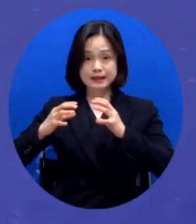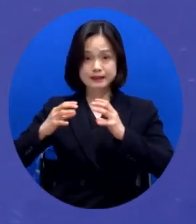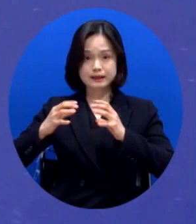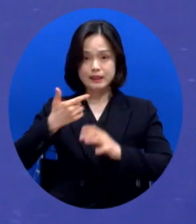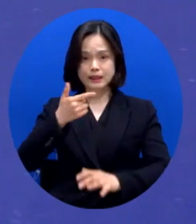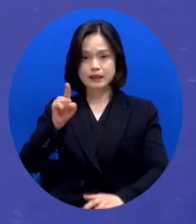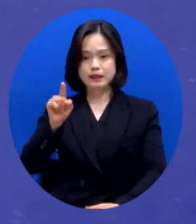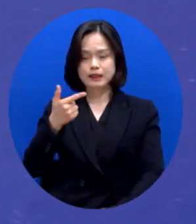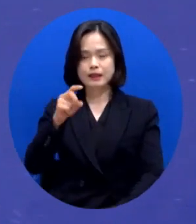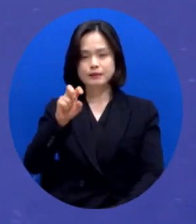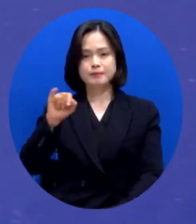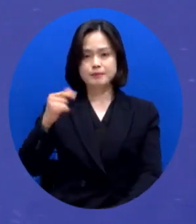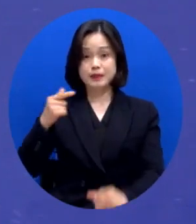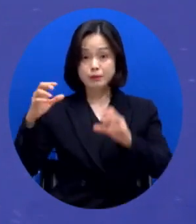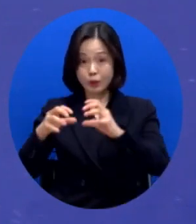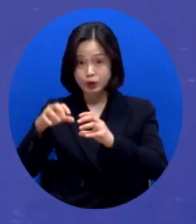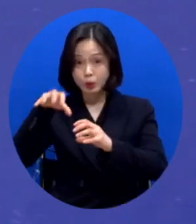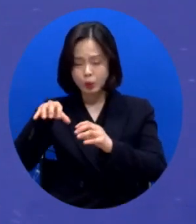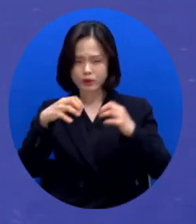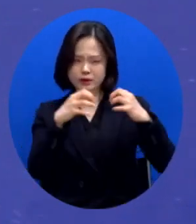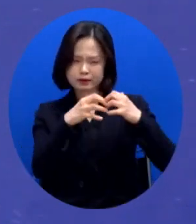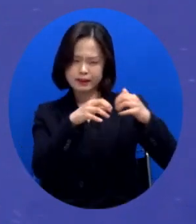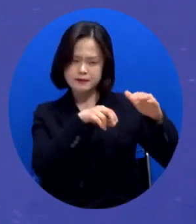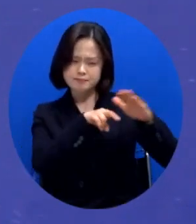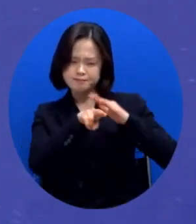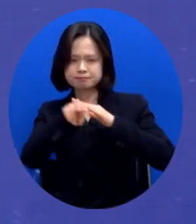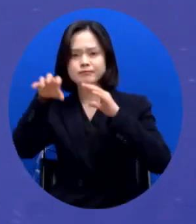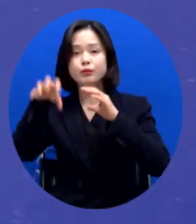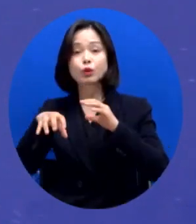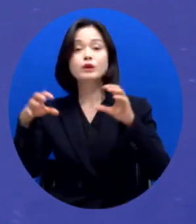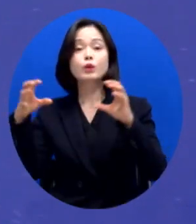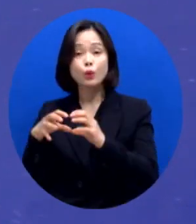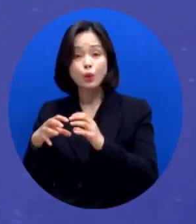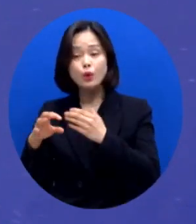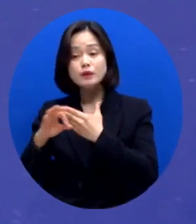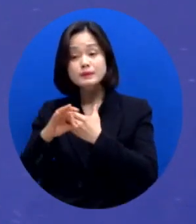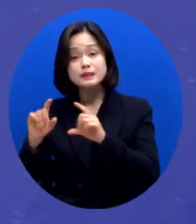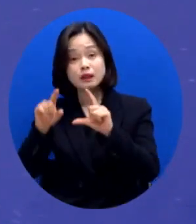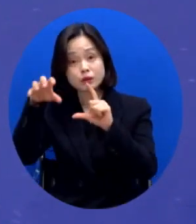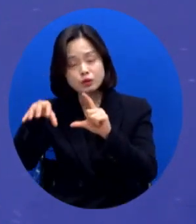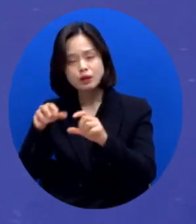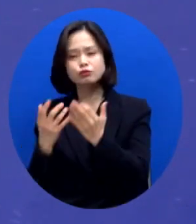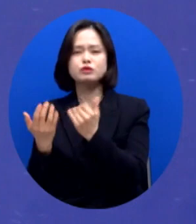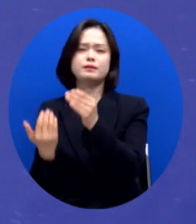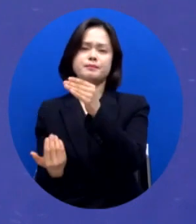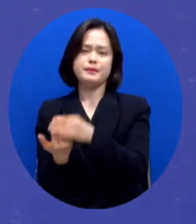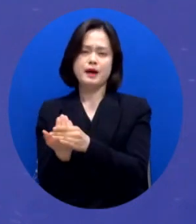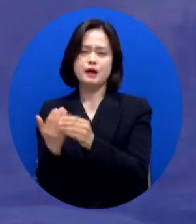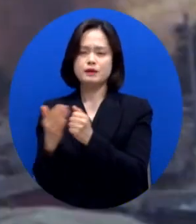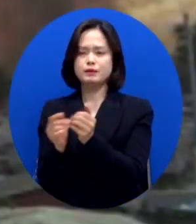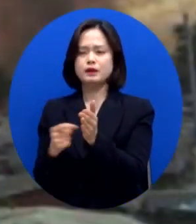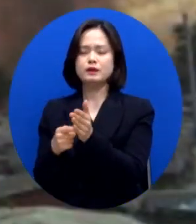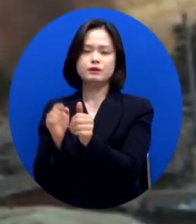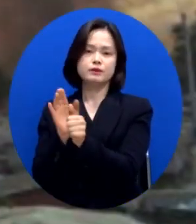난민 캠프 대형 화재를 극복하기 위해 37억 원 규모의 긴급 구호 활동을 전개합니다.